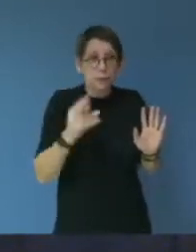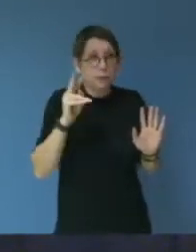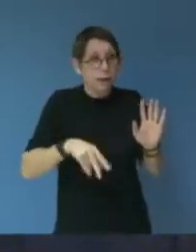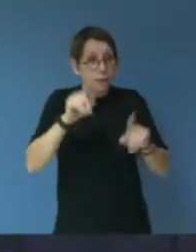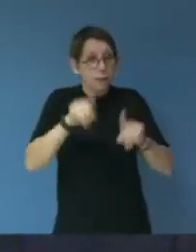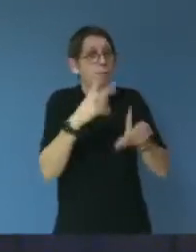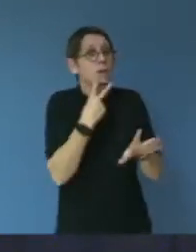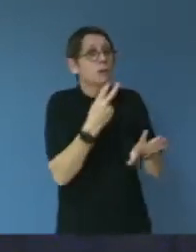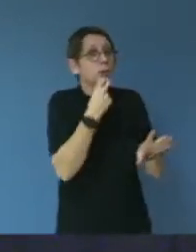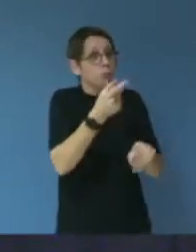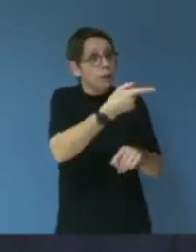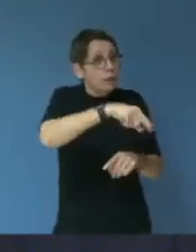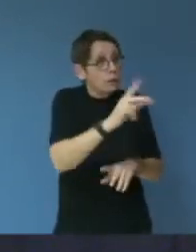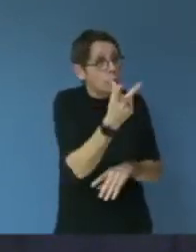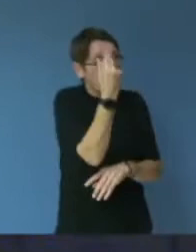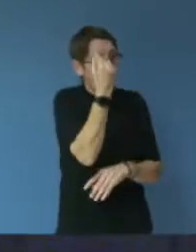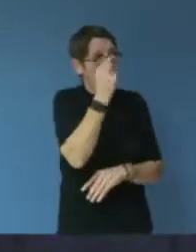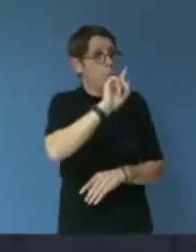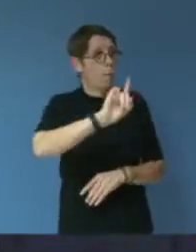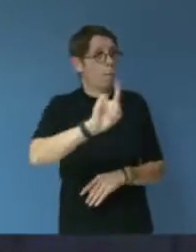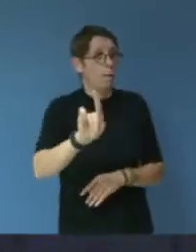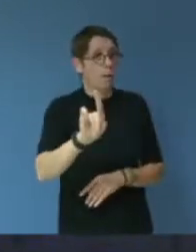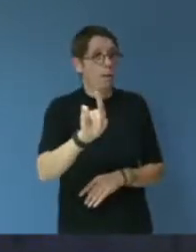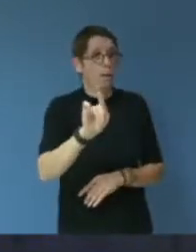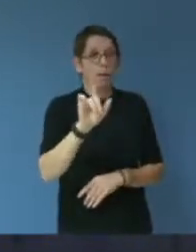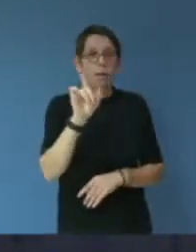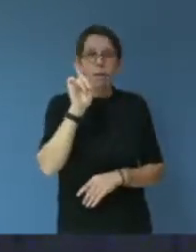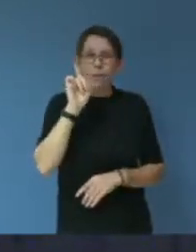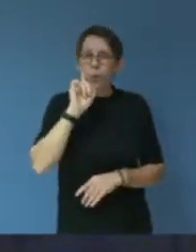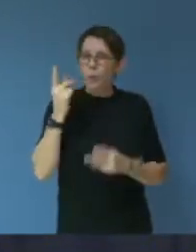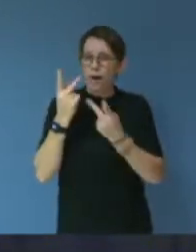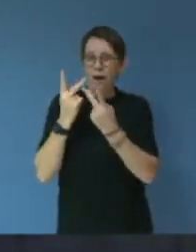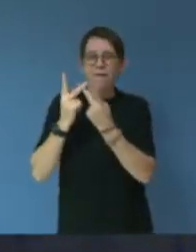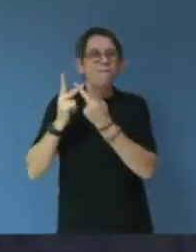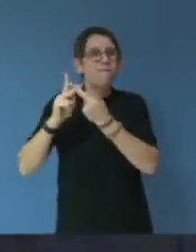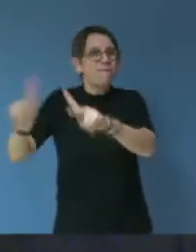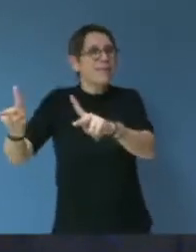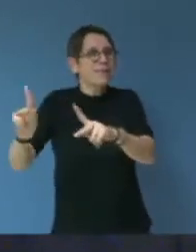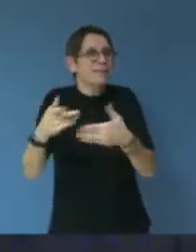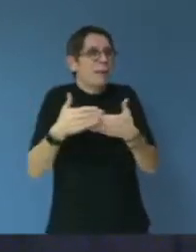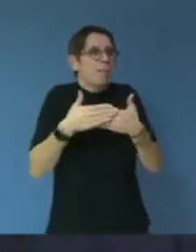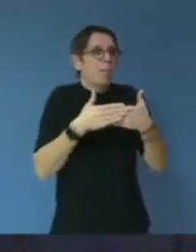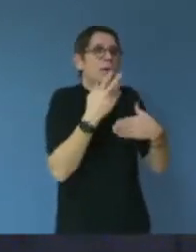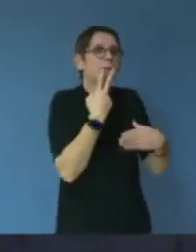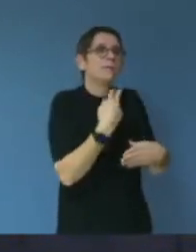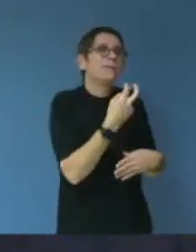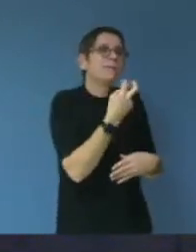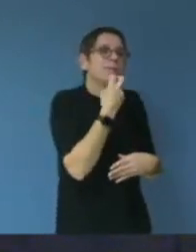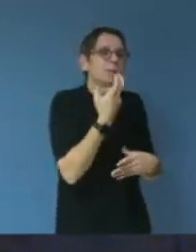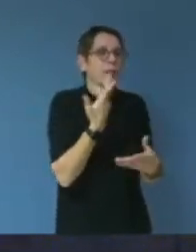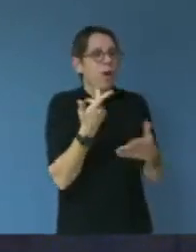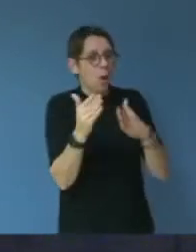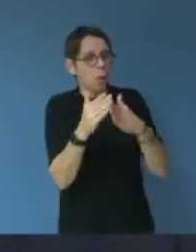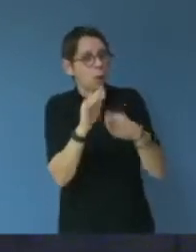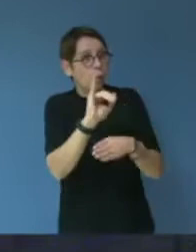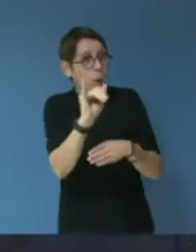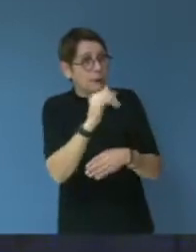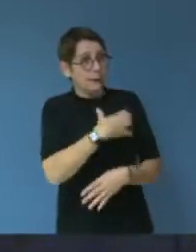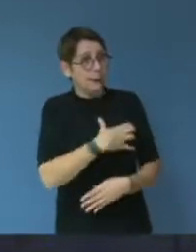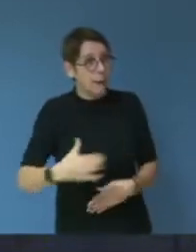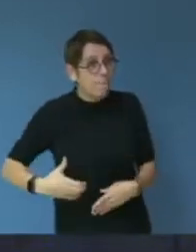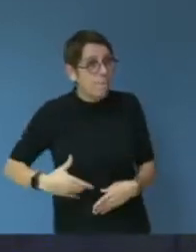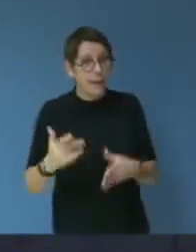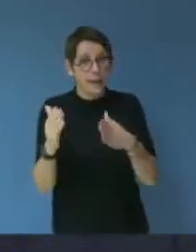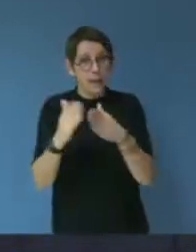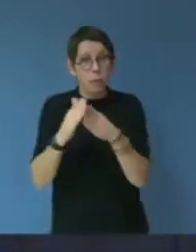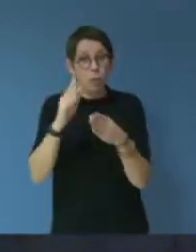que la commune est la collectivité de proximité, et on sollicite le maire, on sollicite les élus, et donc on pense que